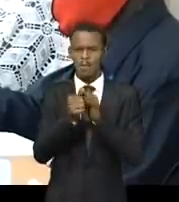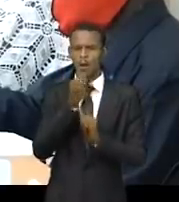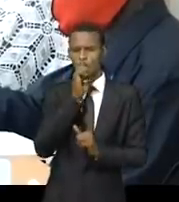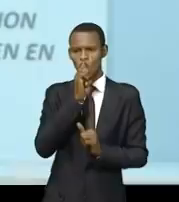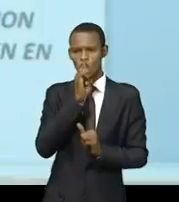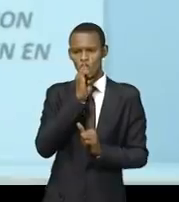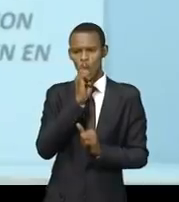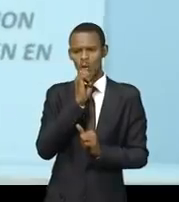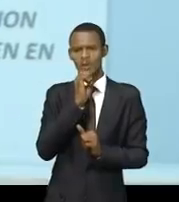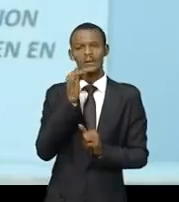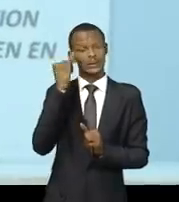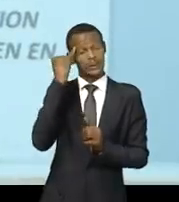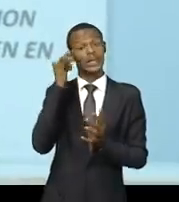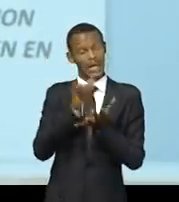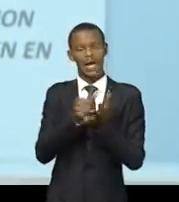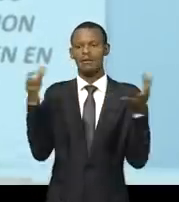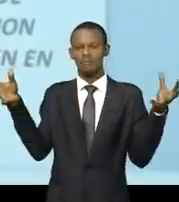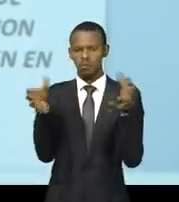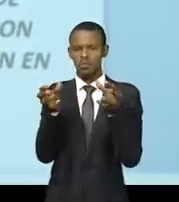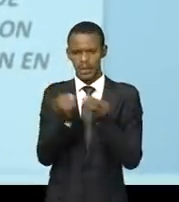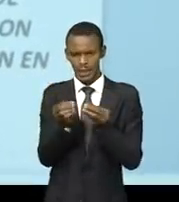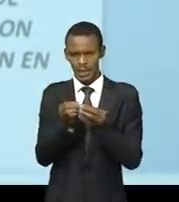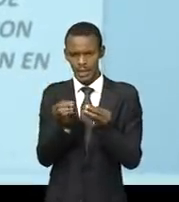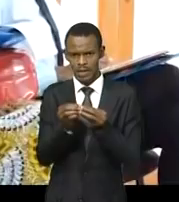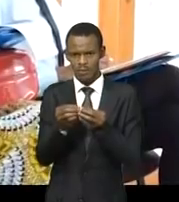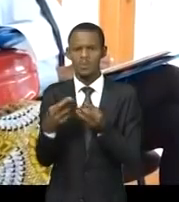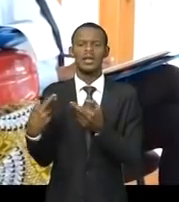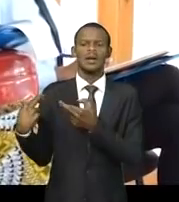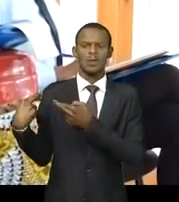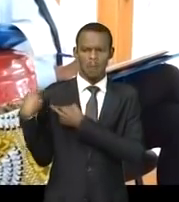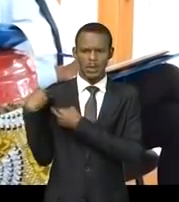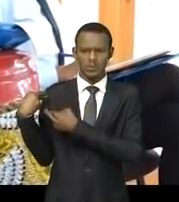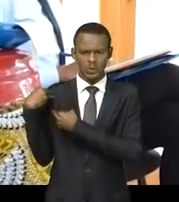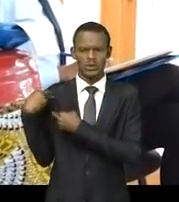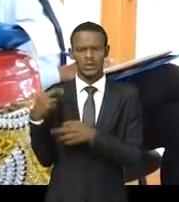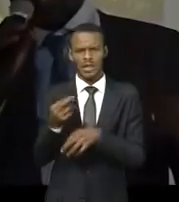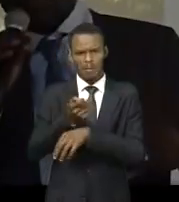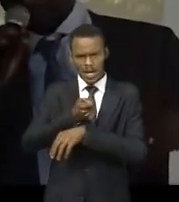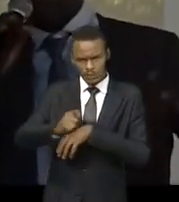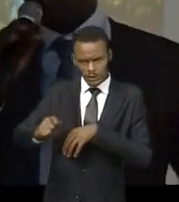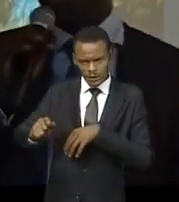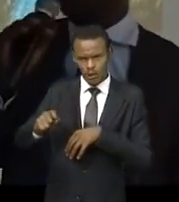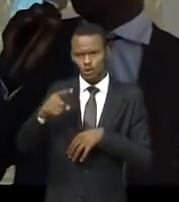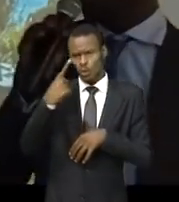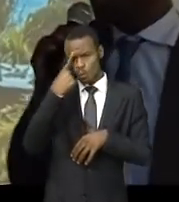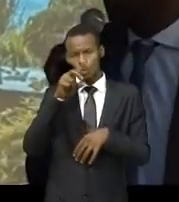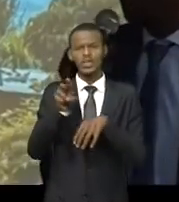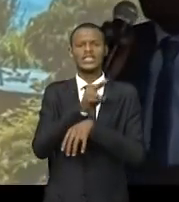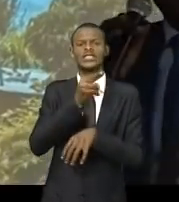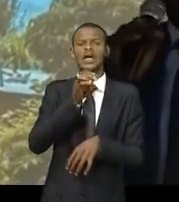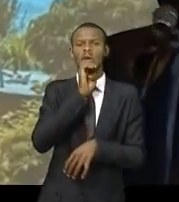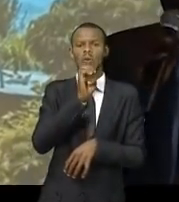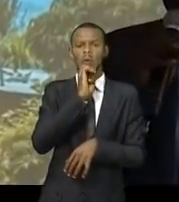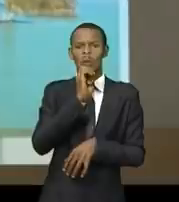tenu cet atelier des responsables des administrations utilisatrices de l'eau sur les mesures obligatoires de protection